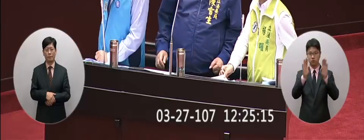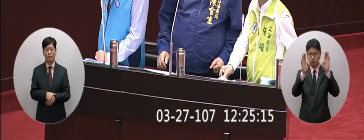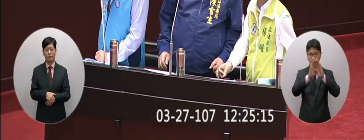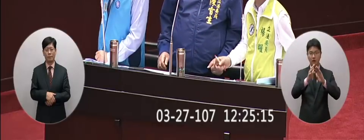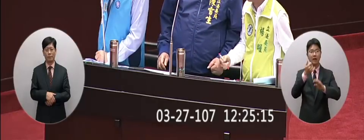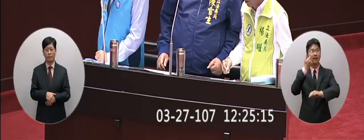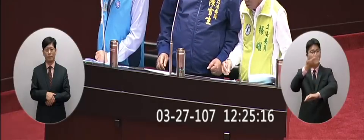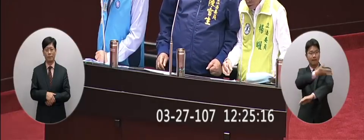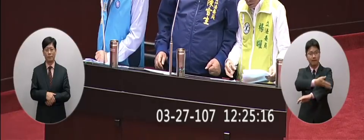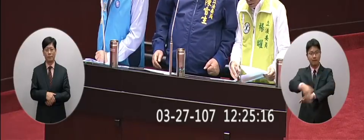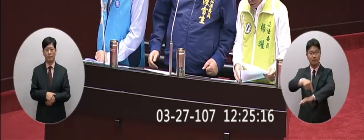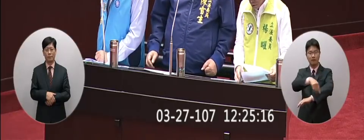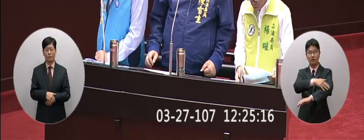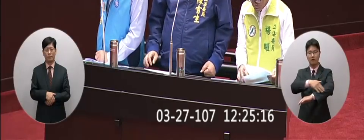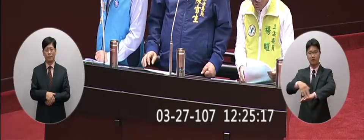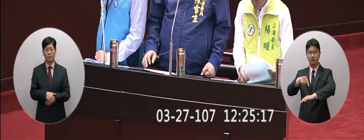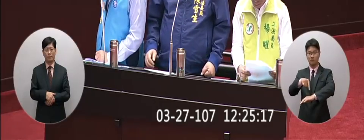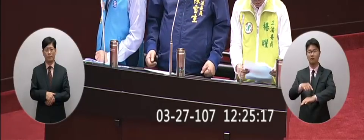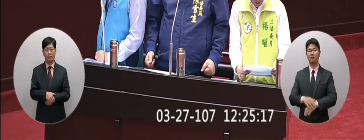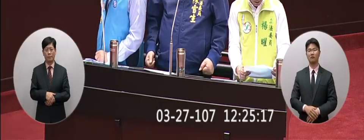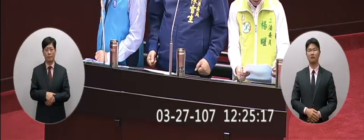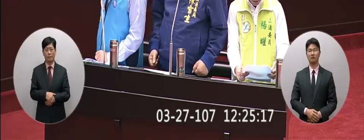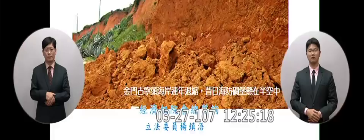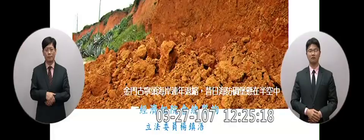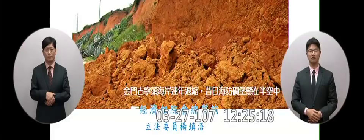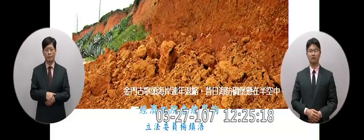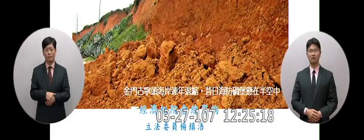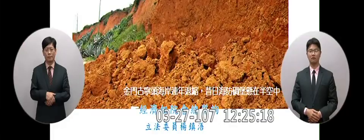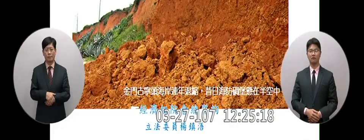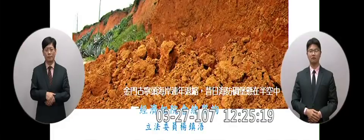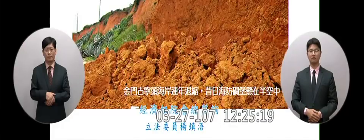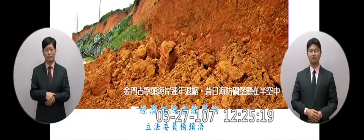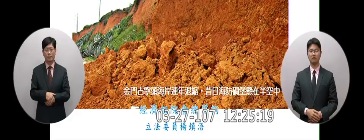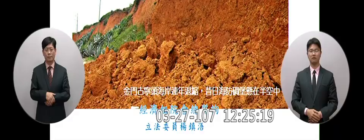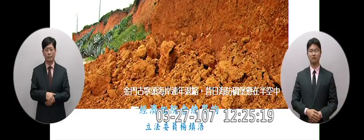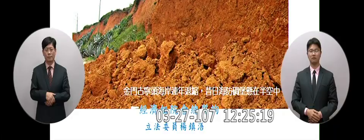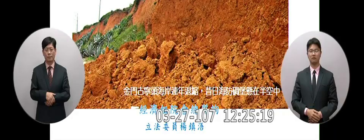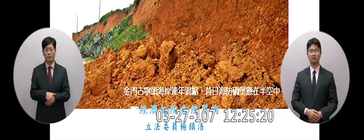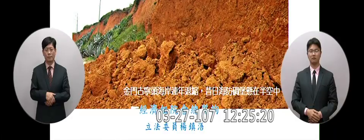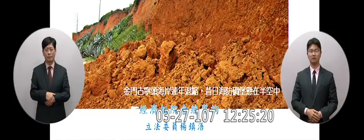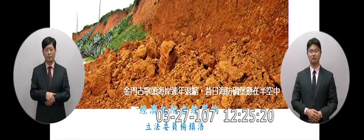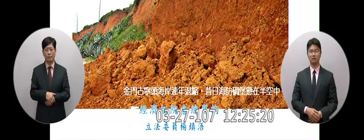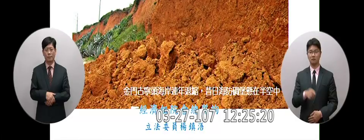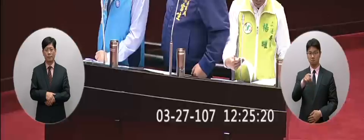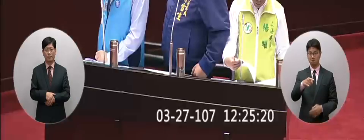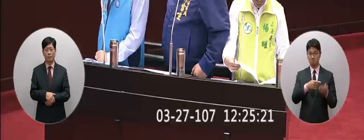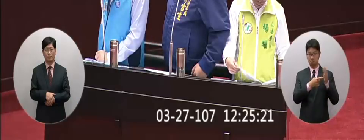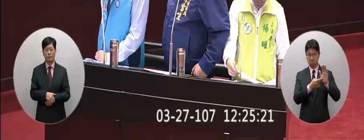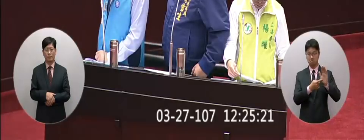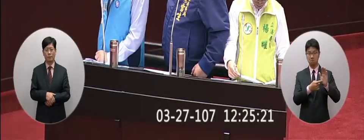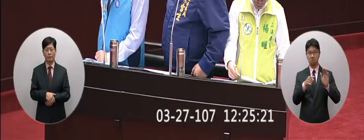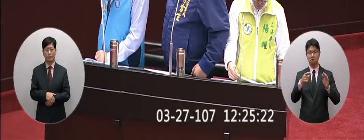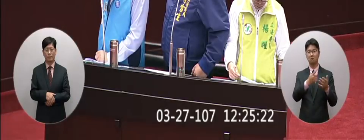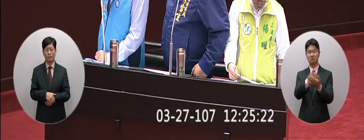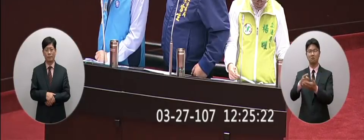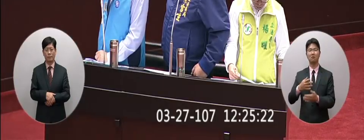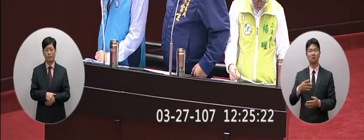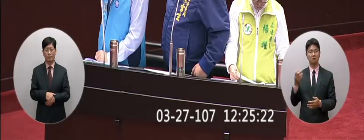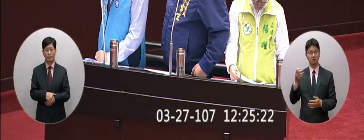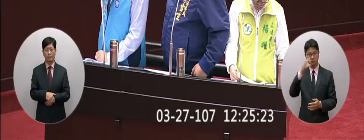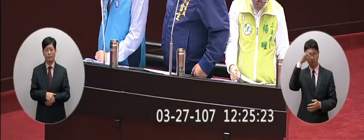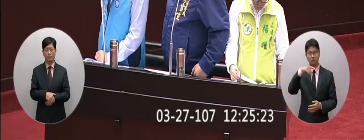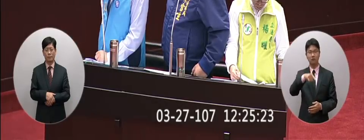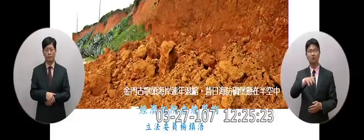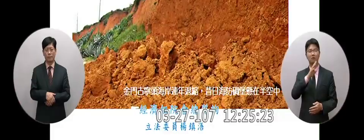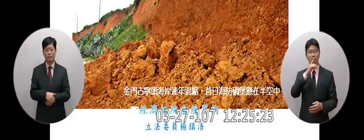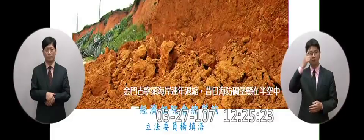海岸线，这个是金门的海岸线，那本席只是秀出一个比较大家所知名的，这个是